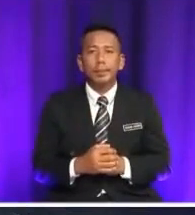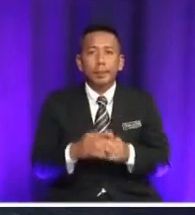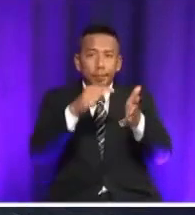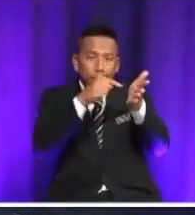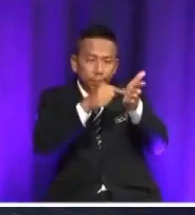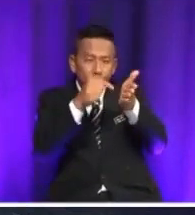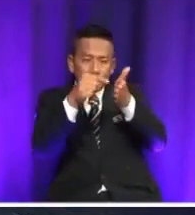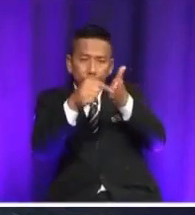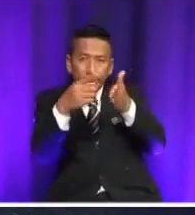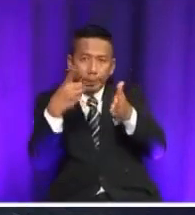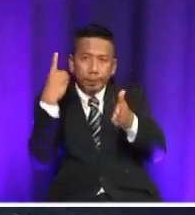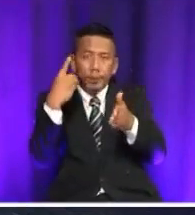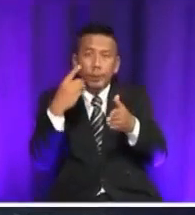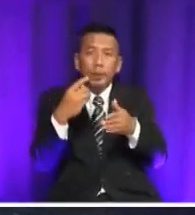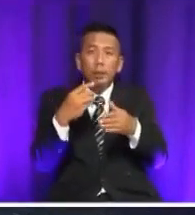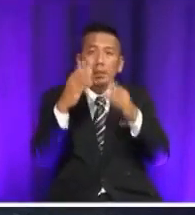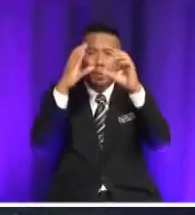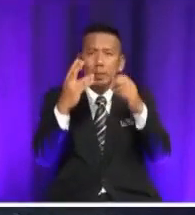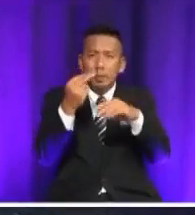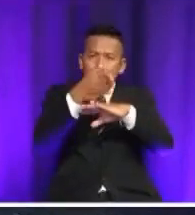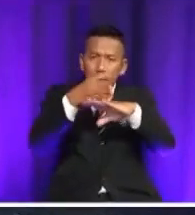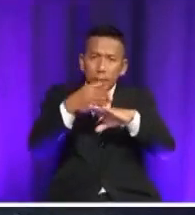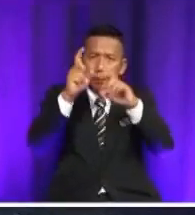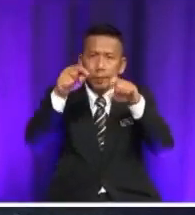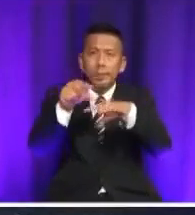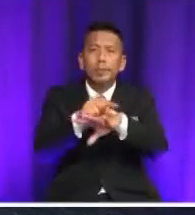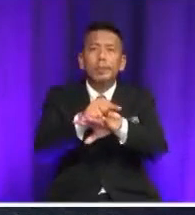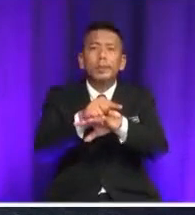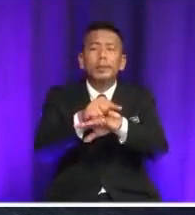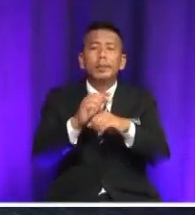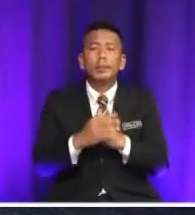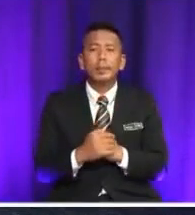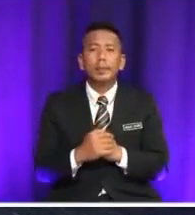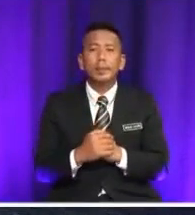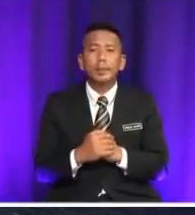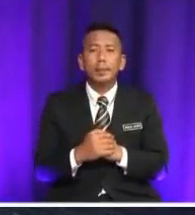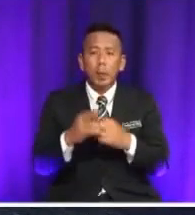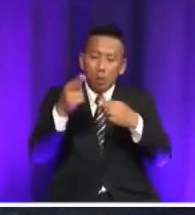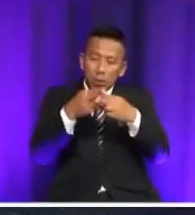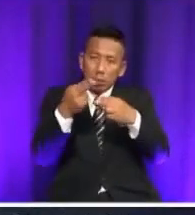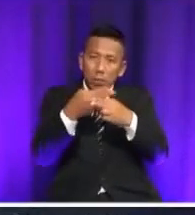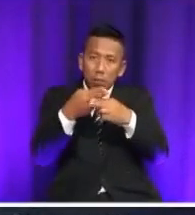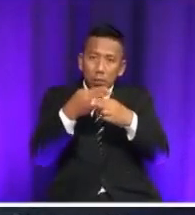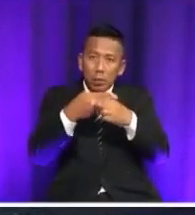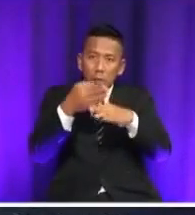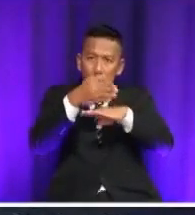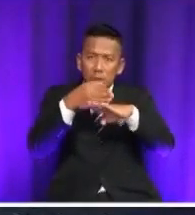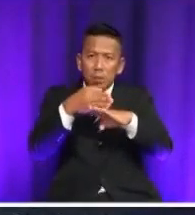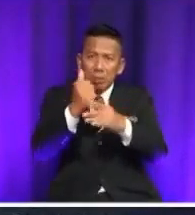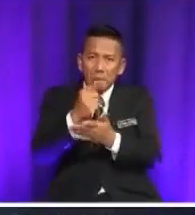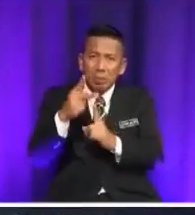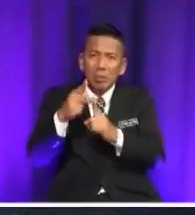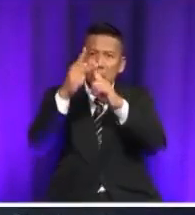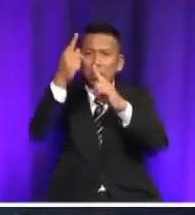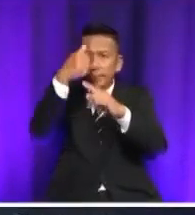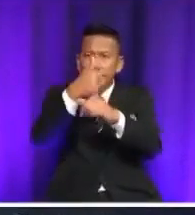oke kita mesti gunakan pisau pemotong akrilik lah oke